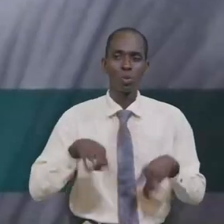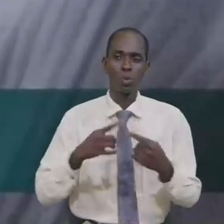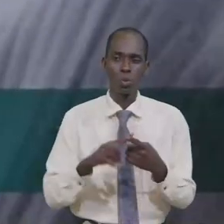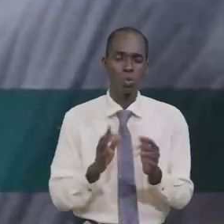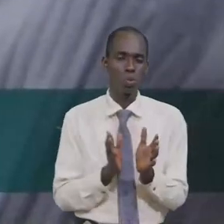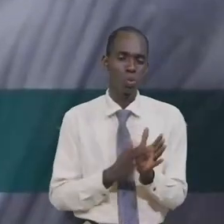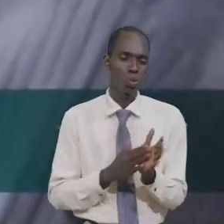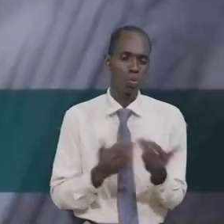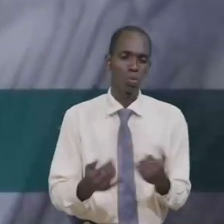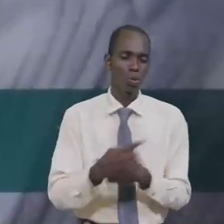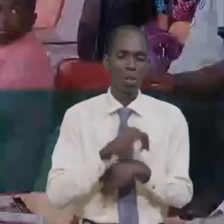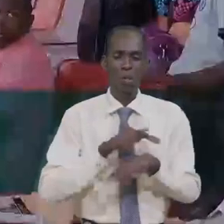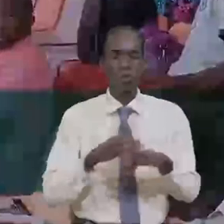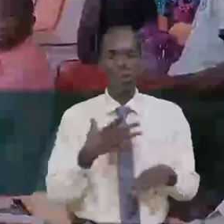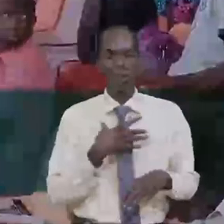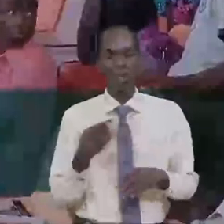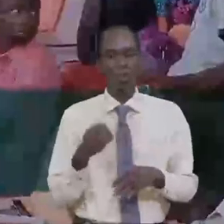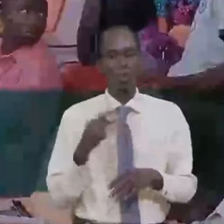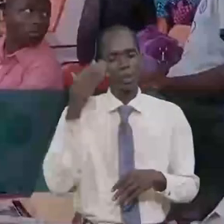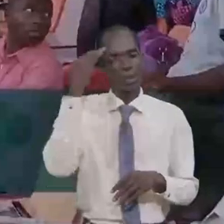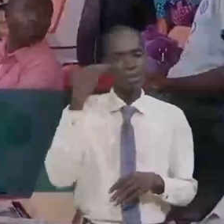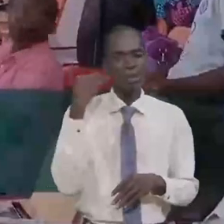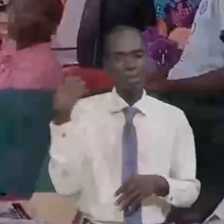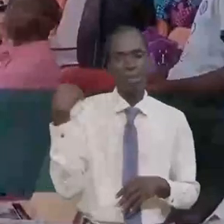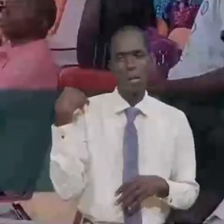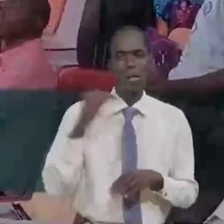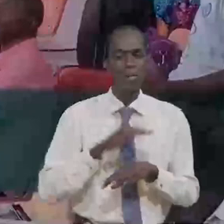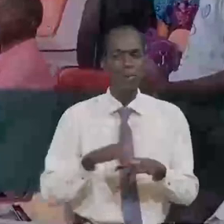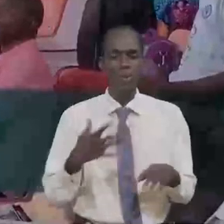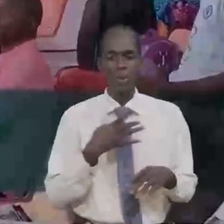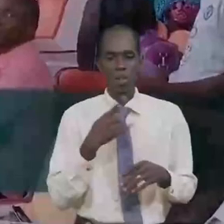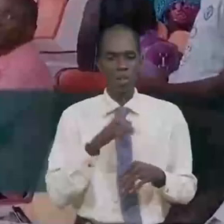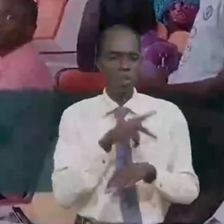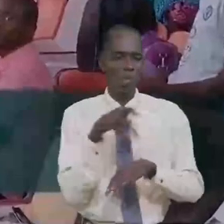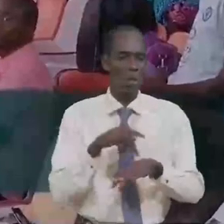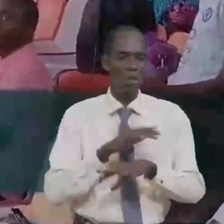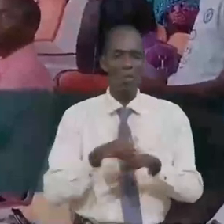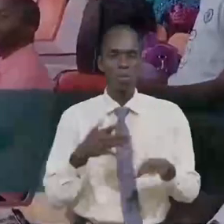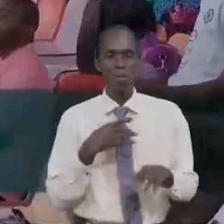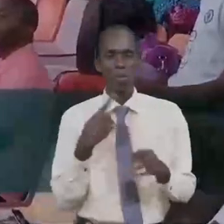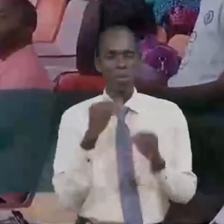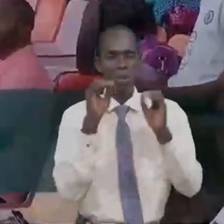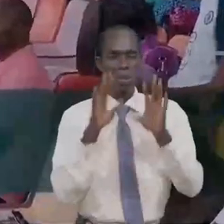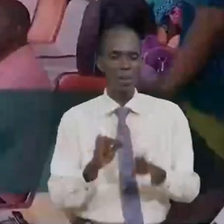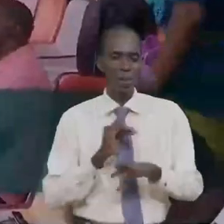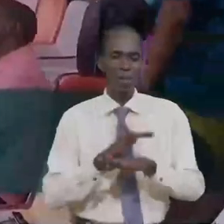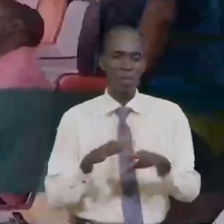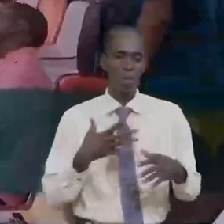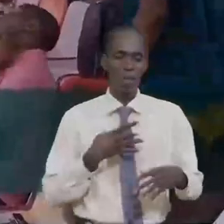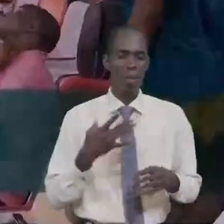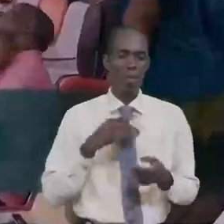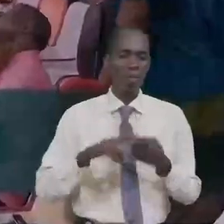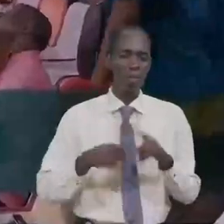n'aime pas le Prophète le directeur je n'aime pas le directeur je n'aime pas je n'aime pas mes capables tout le monde est contre moi